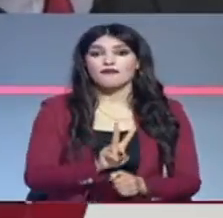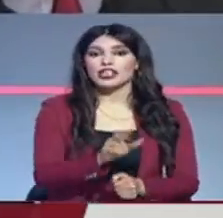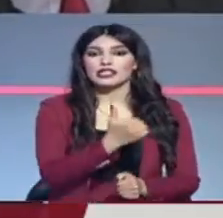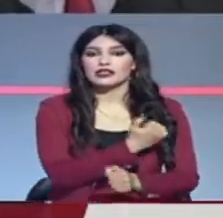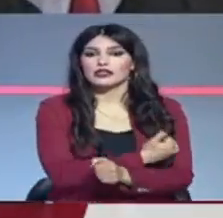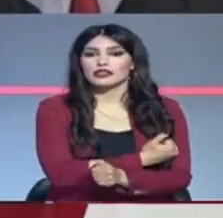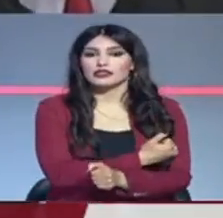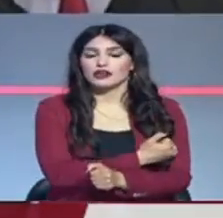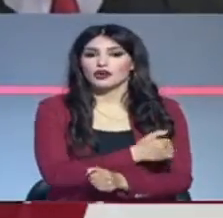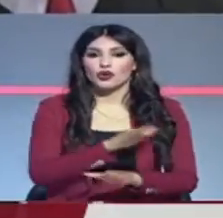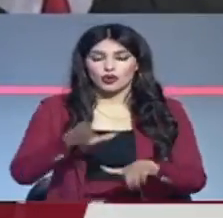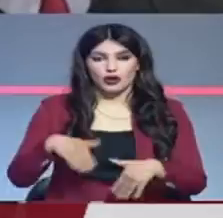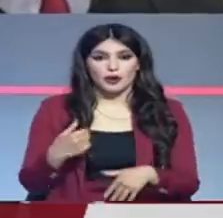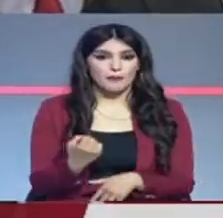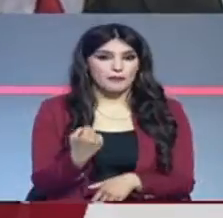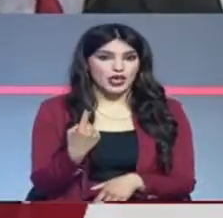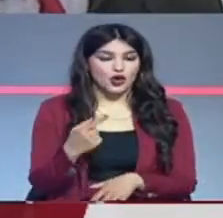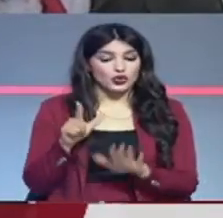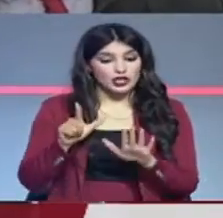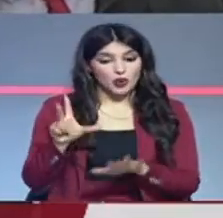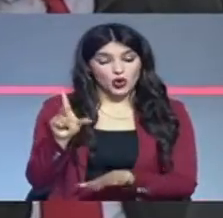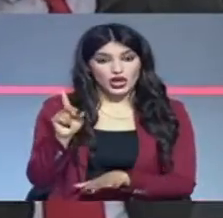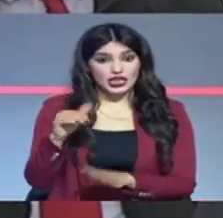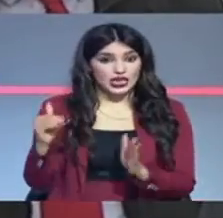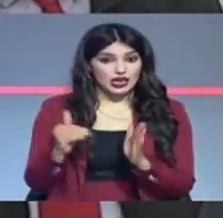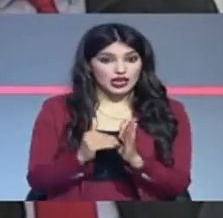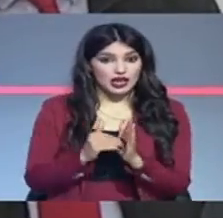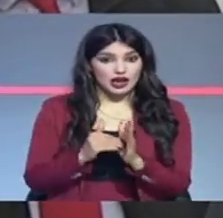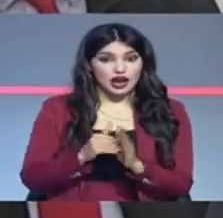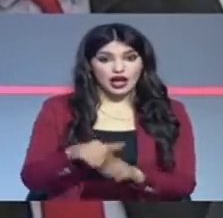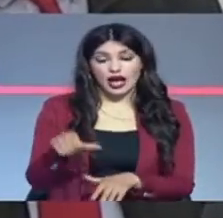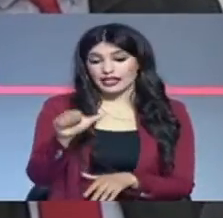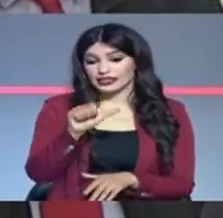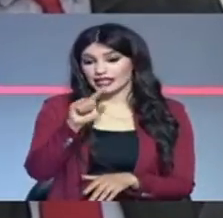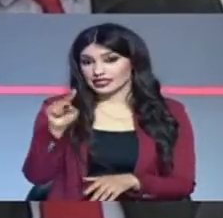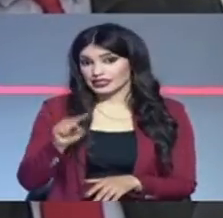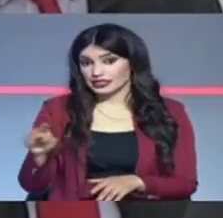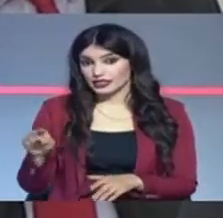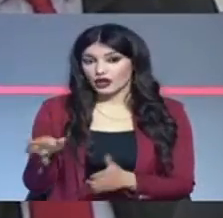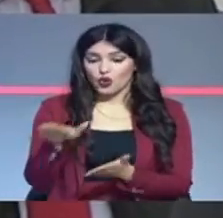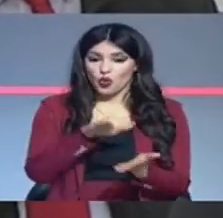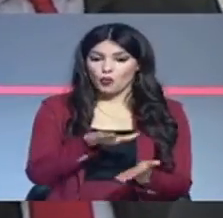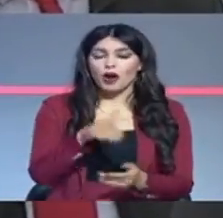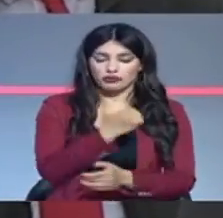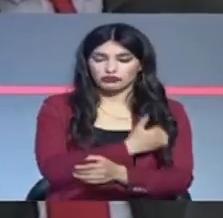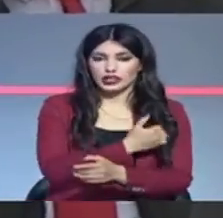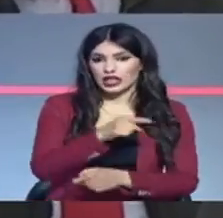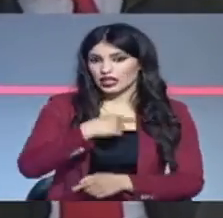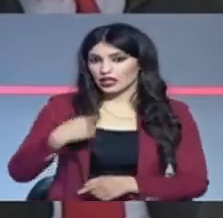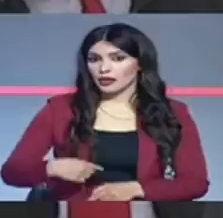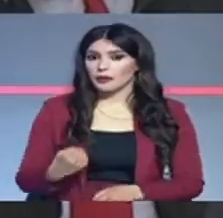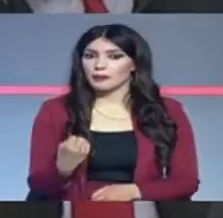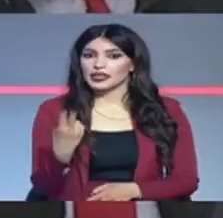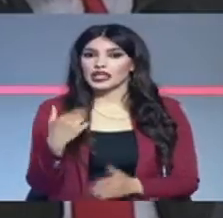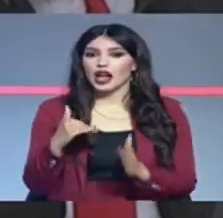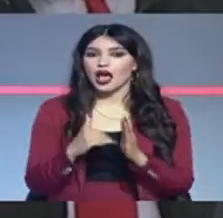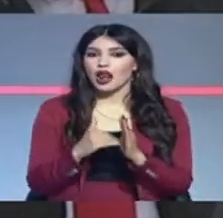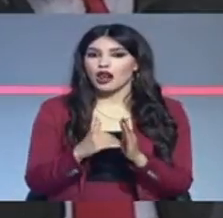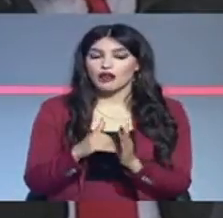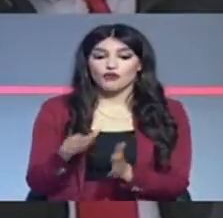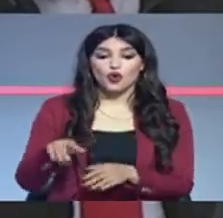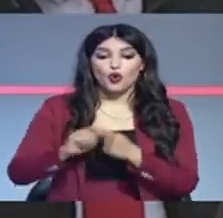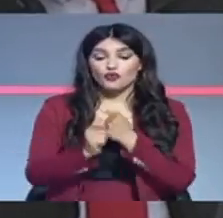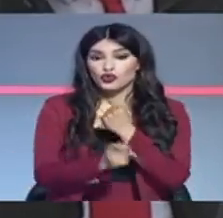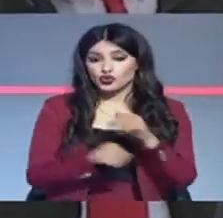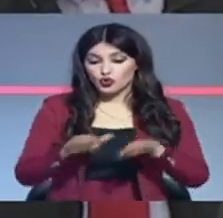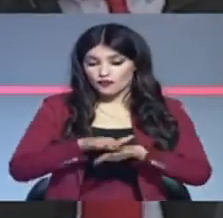حوالي مائه وسبعه وثلاثين الجراه نوع اللي تقدر مثلا وفي الاسبوع